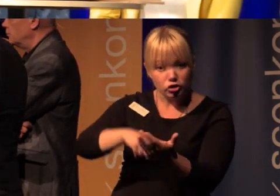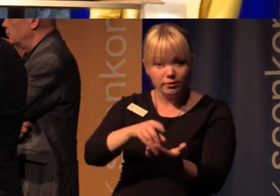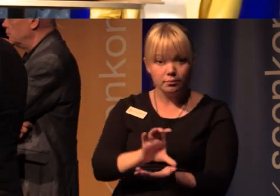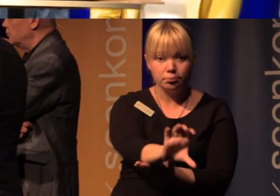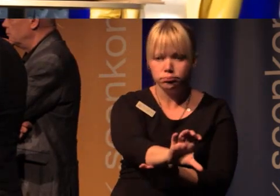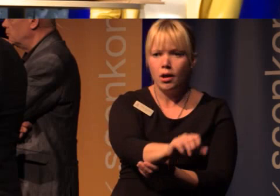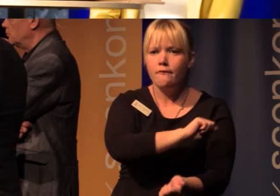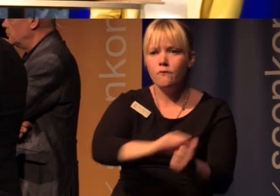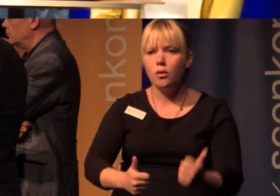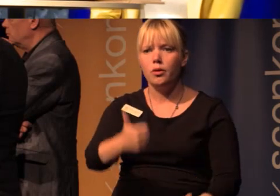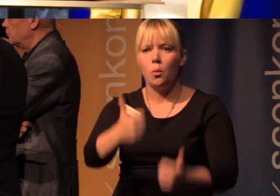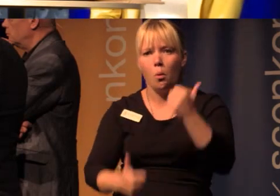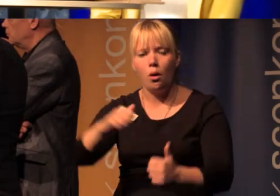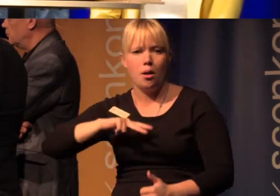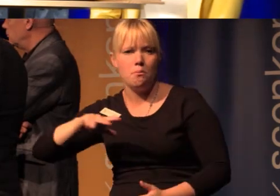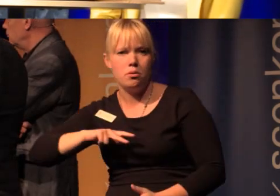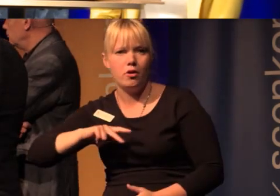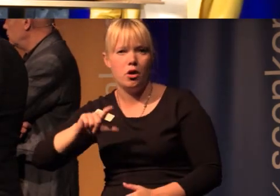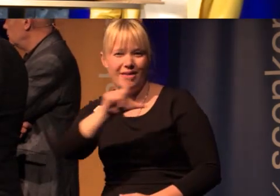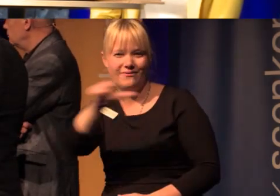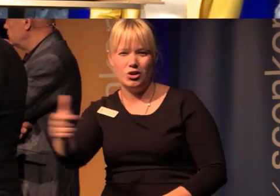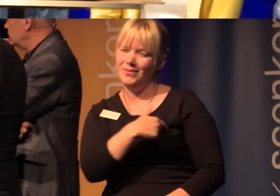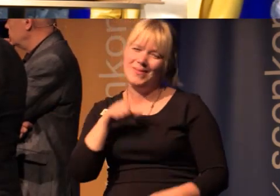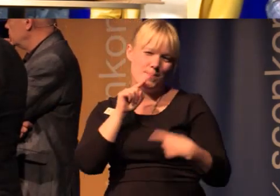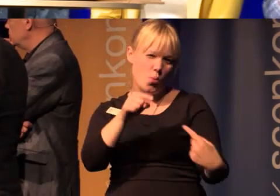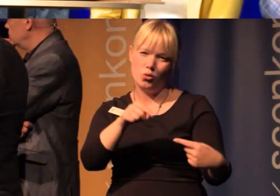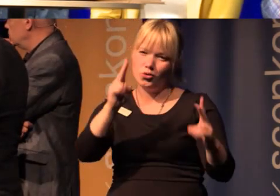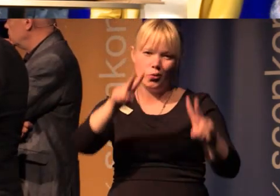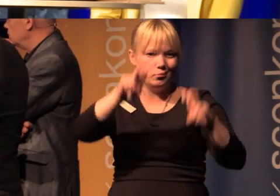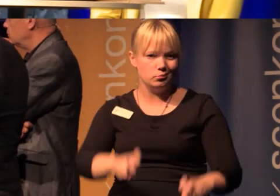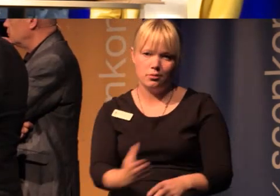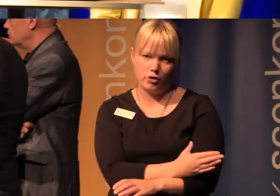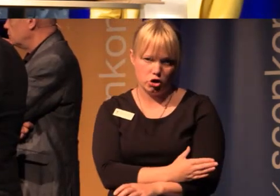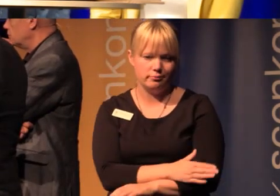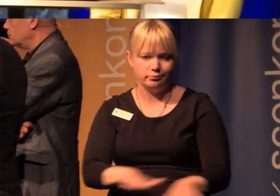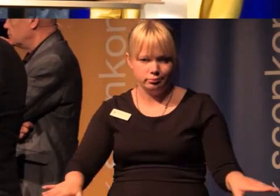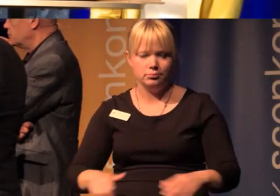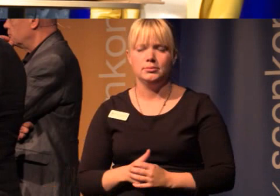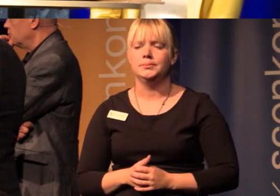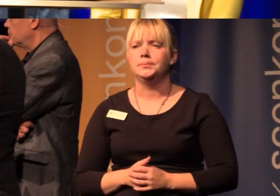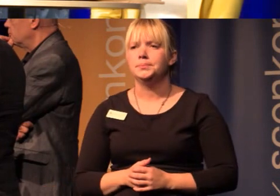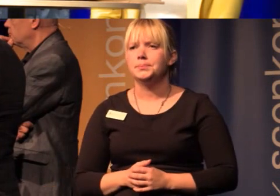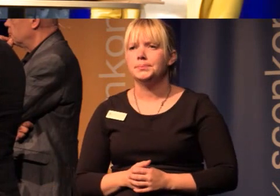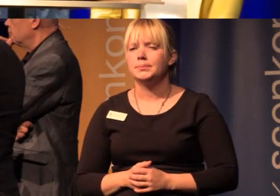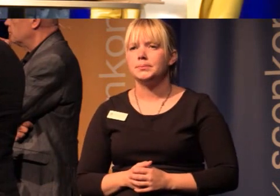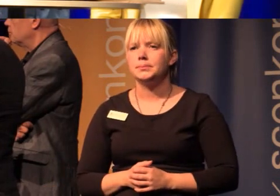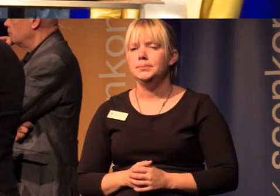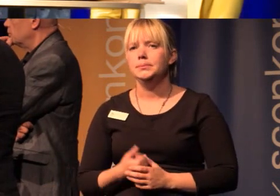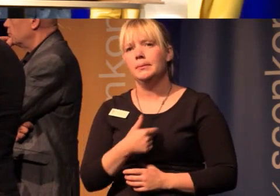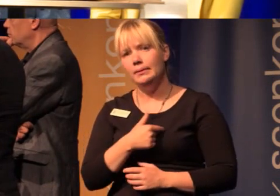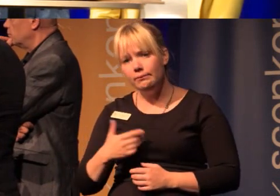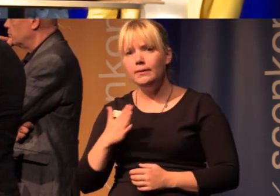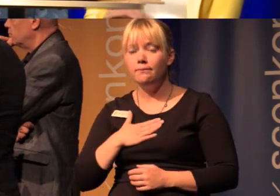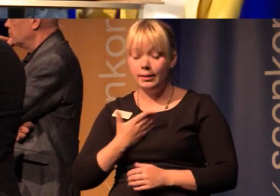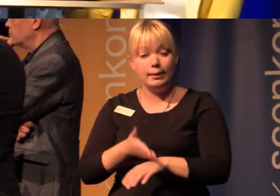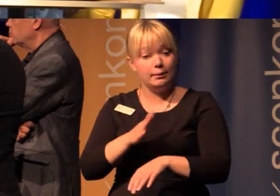bidrag till konkurrerar med privata aktörer. Det vänder vi oss också väldigt starkt emot. Vi vill helt enkelt att det är